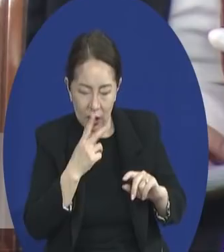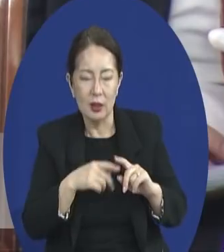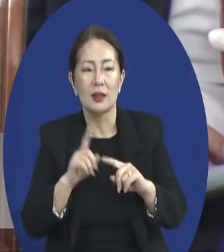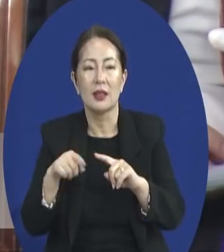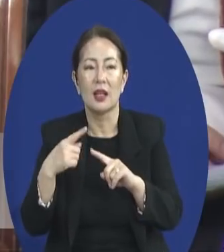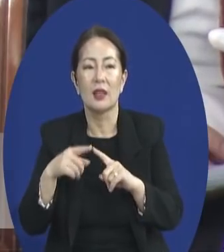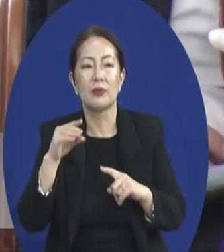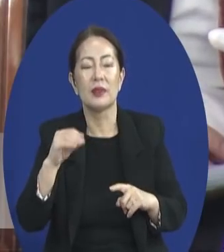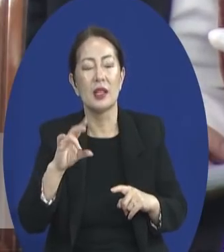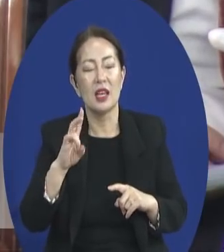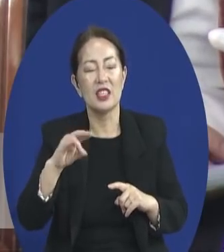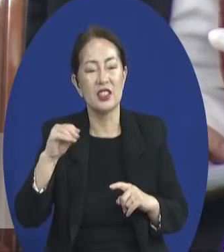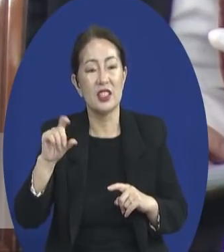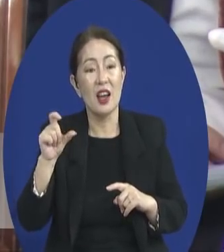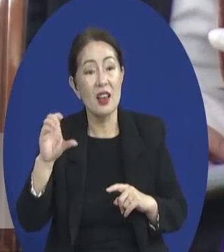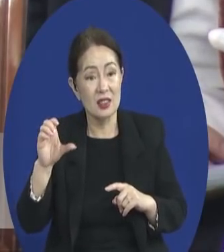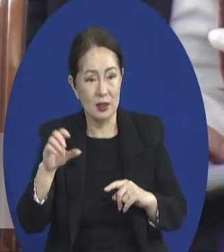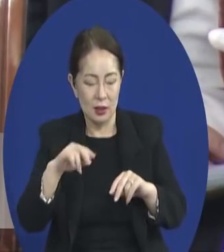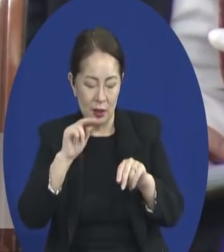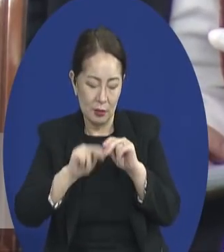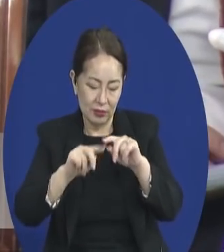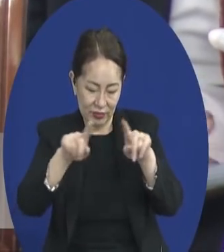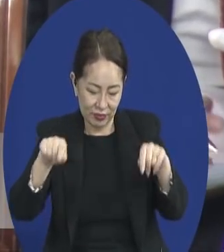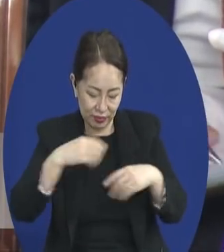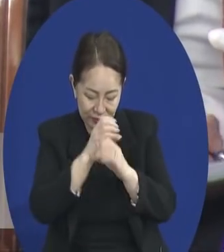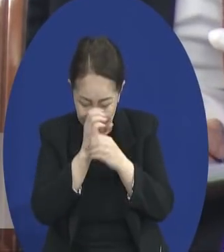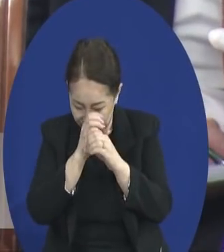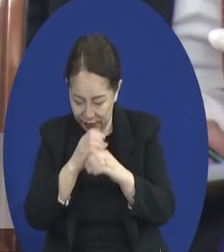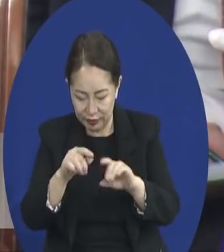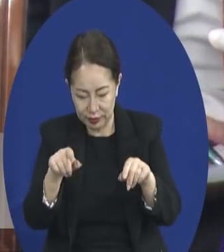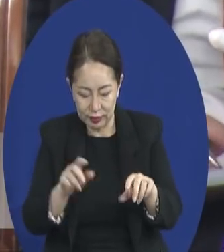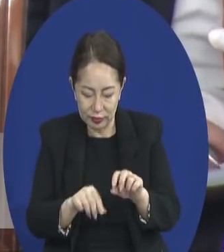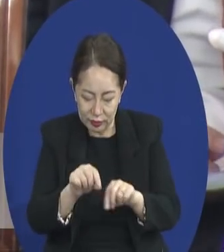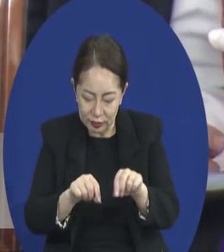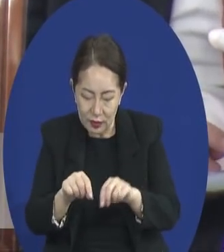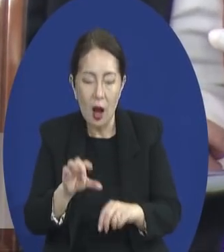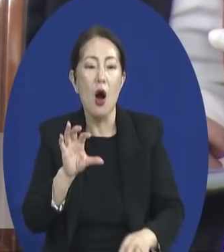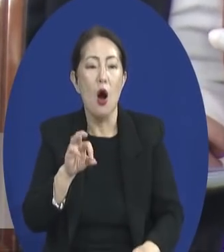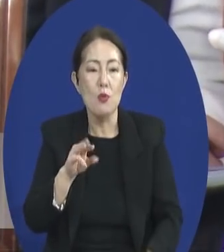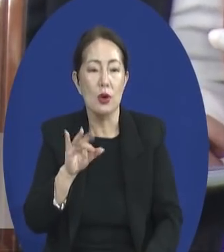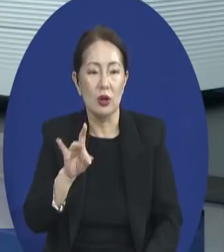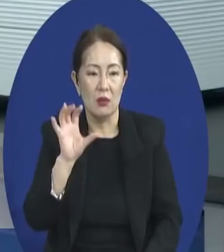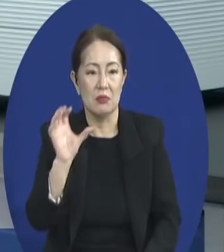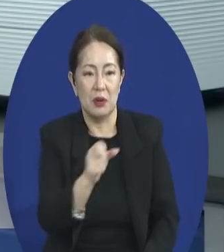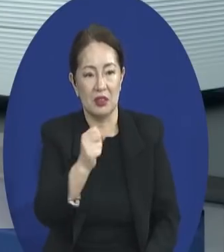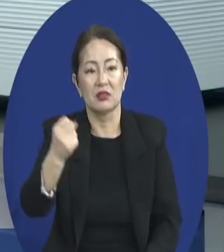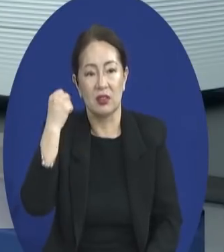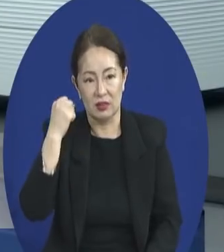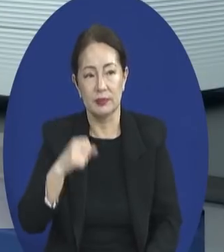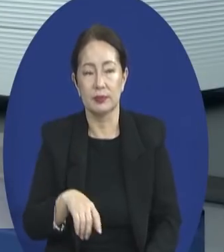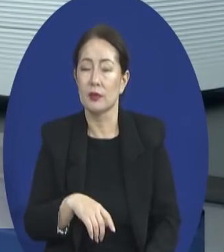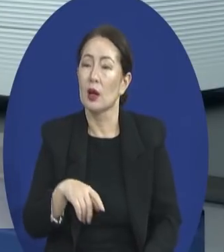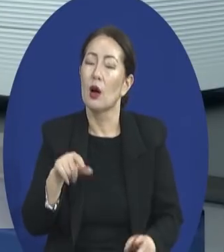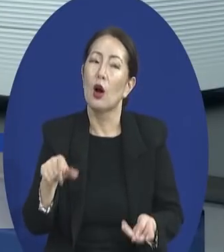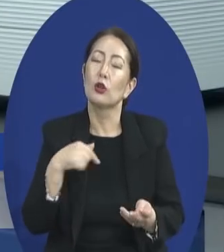гэдэг одоо sequencing машинаараа бид нар омикроно илрүүлэх бүрэн боломжтой байгаа. 650